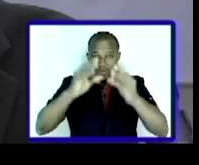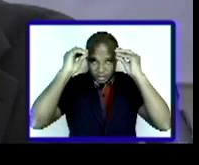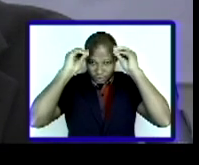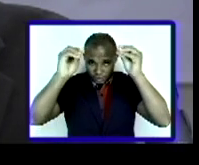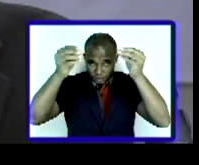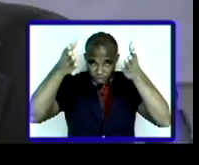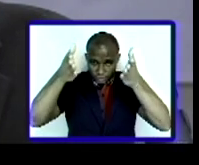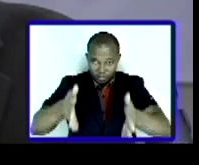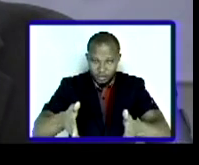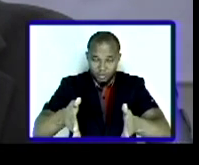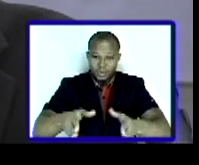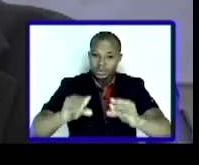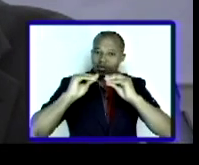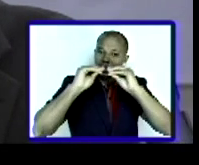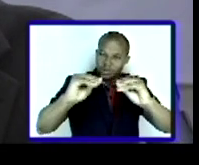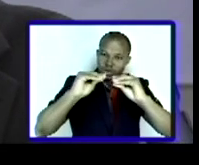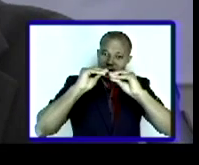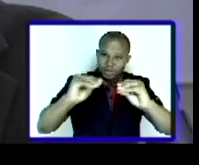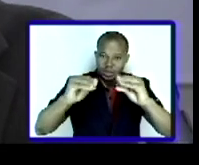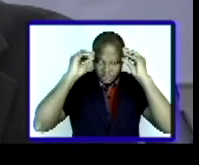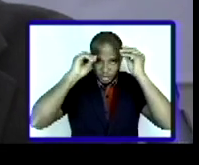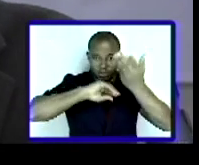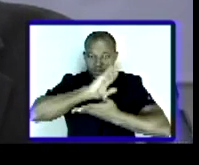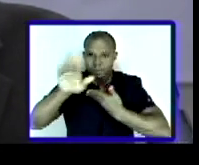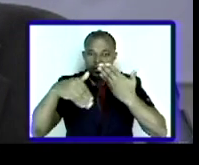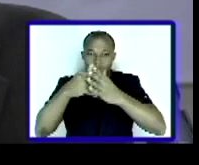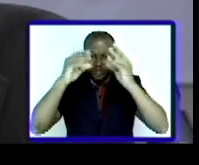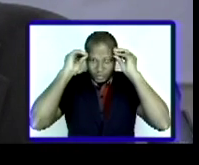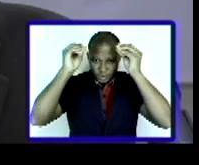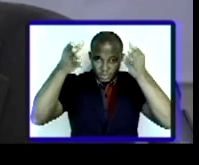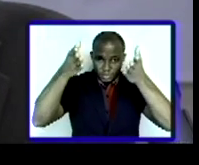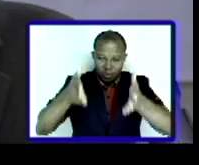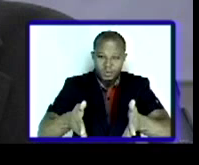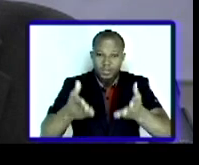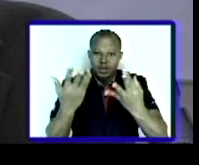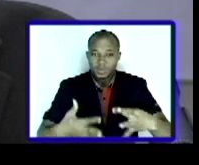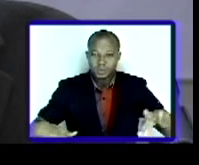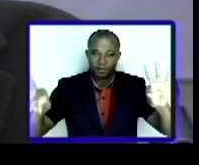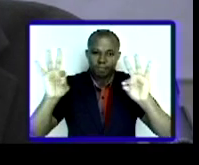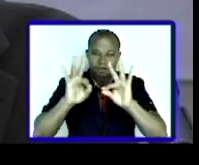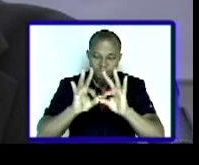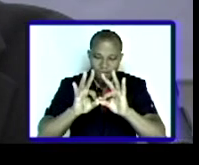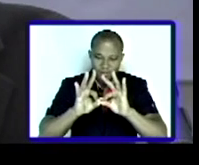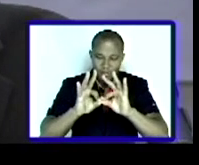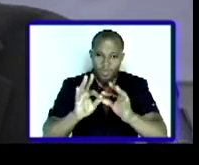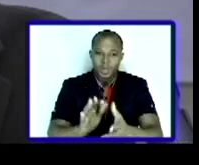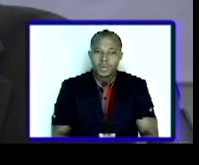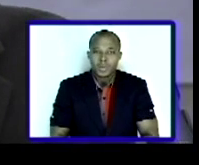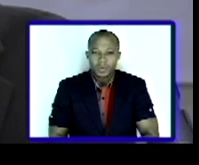des enseignants et des cadres du système éducatif, est quelque chose de primordial.